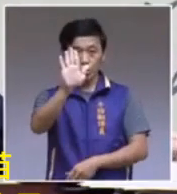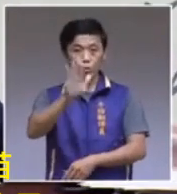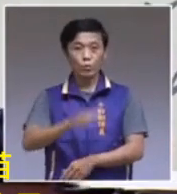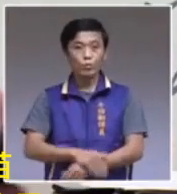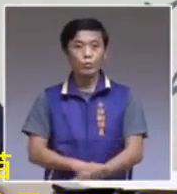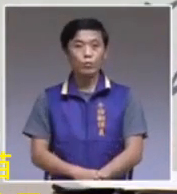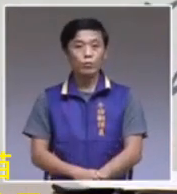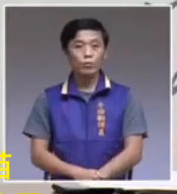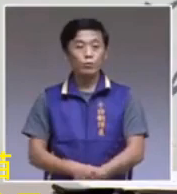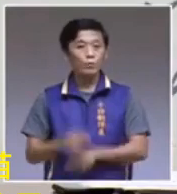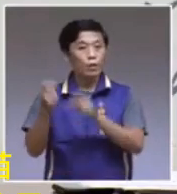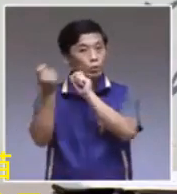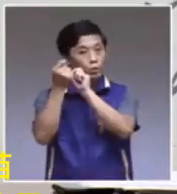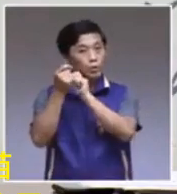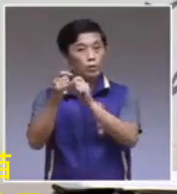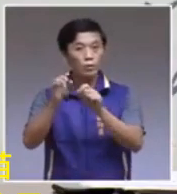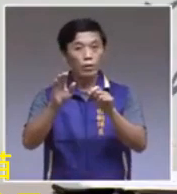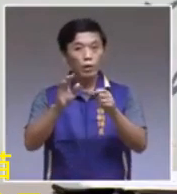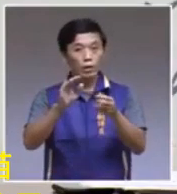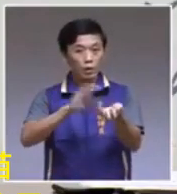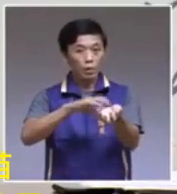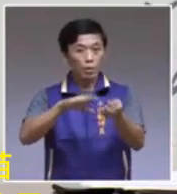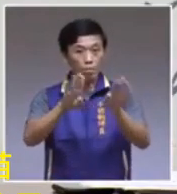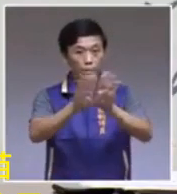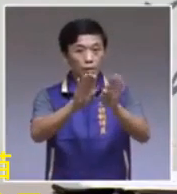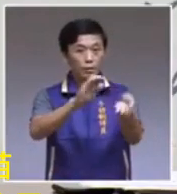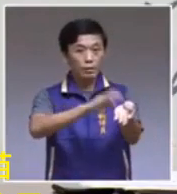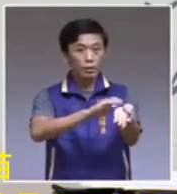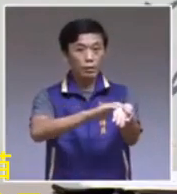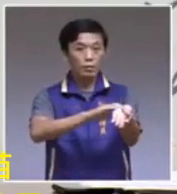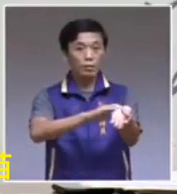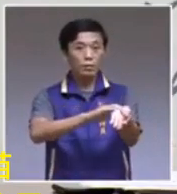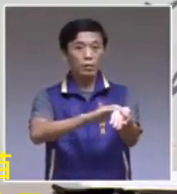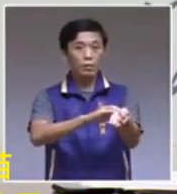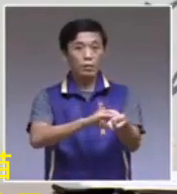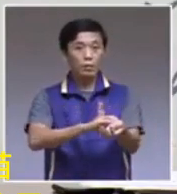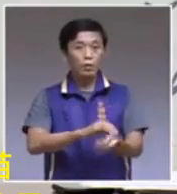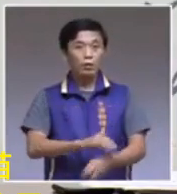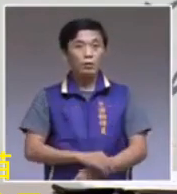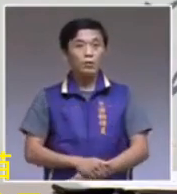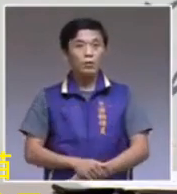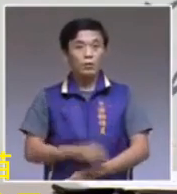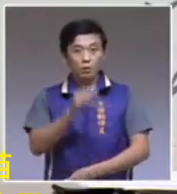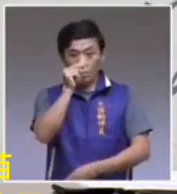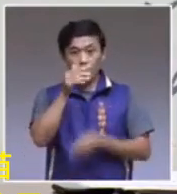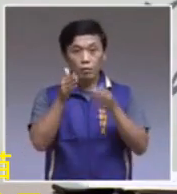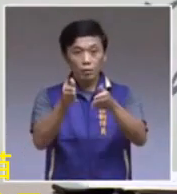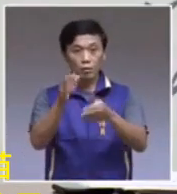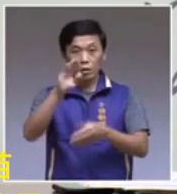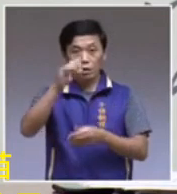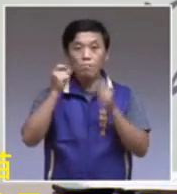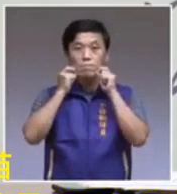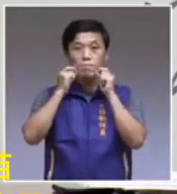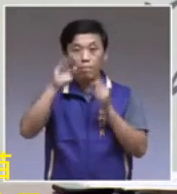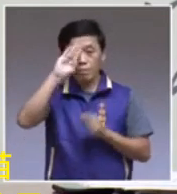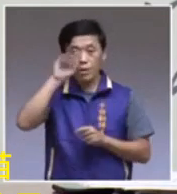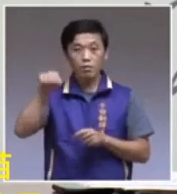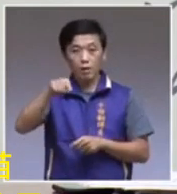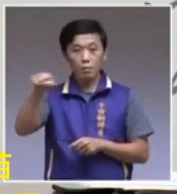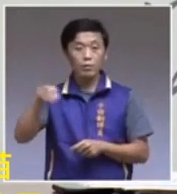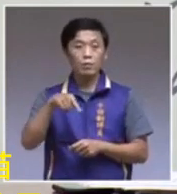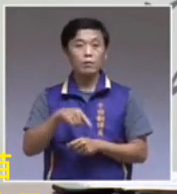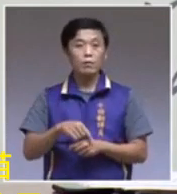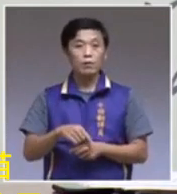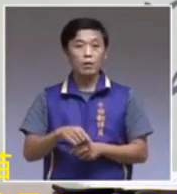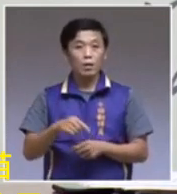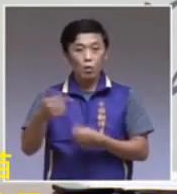另外最近门诊其实也有一些特别是癌症的病人也来猛攻，